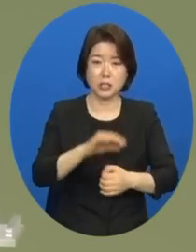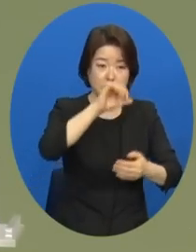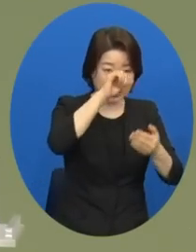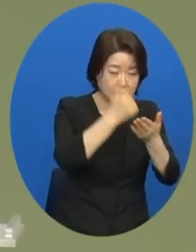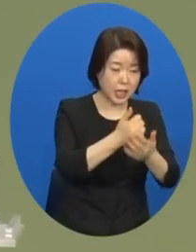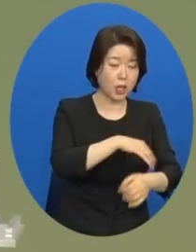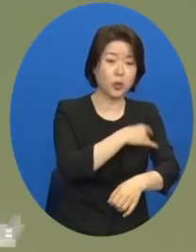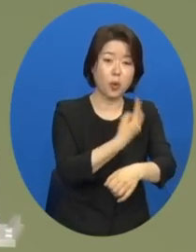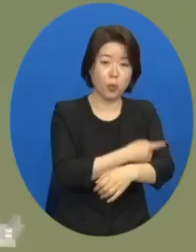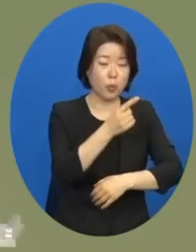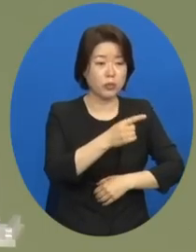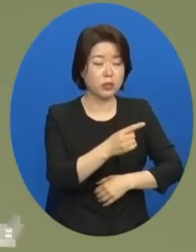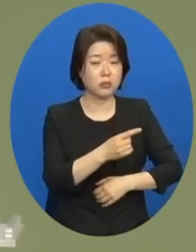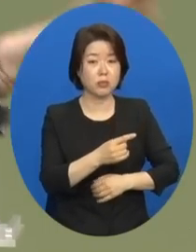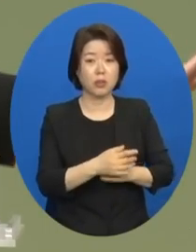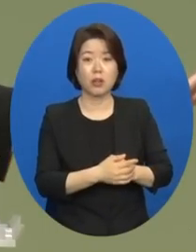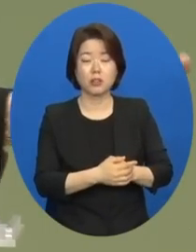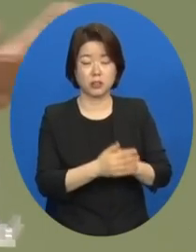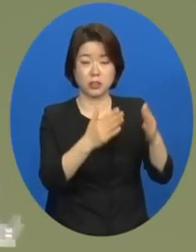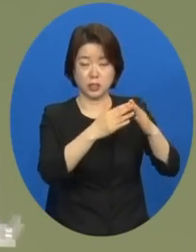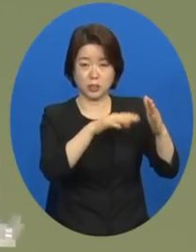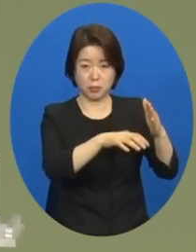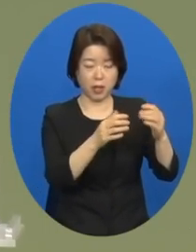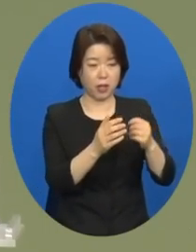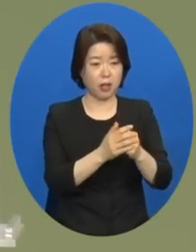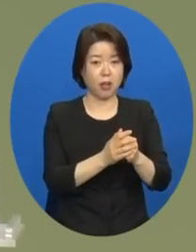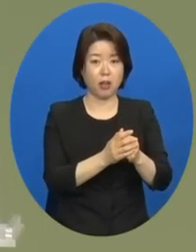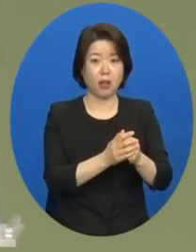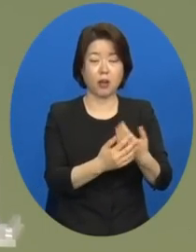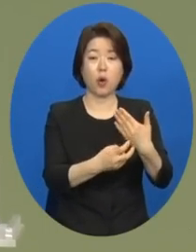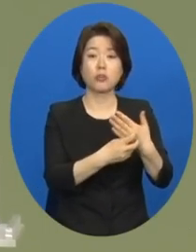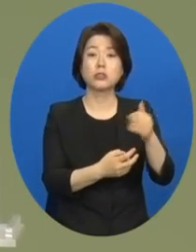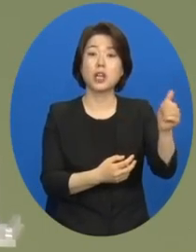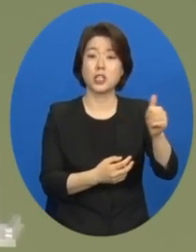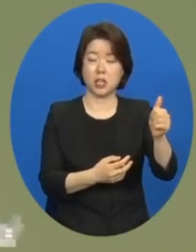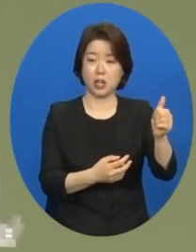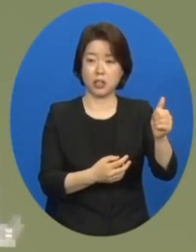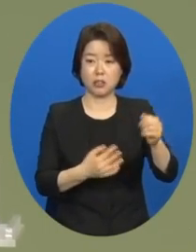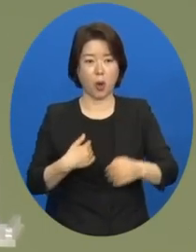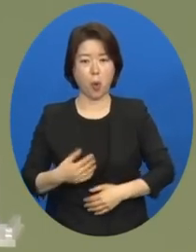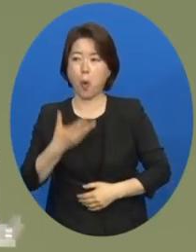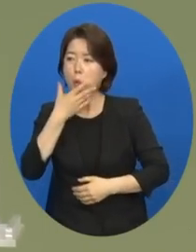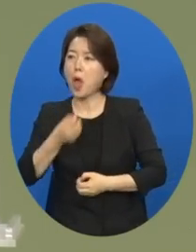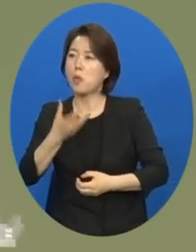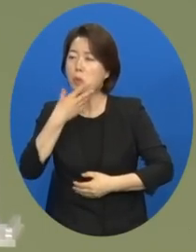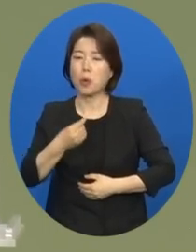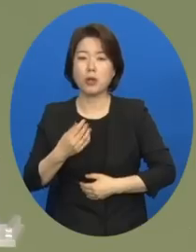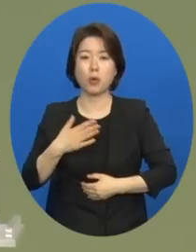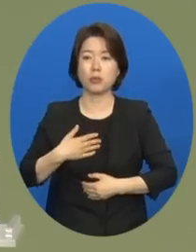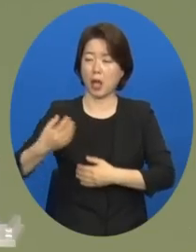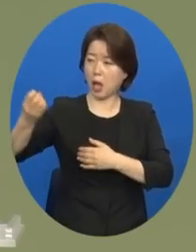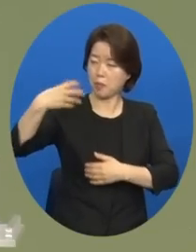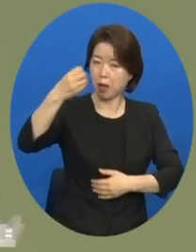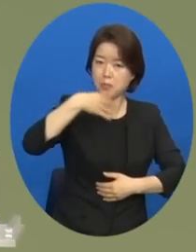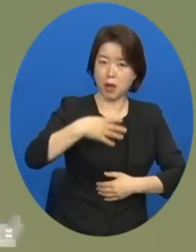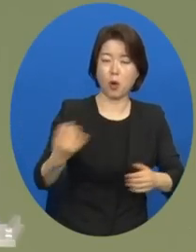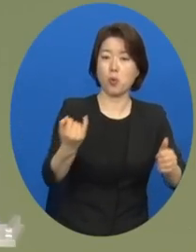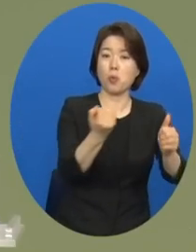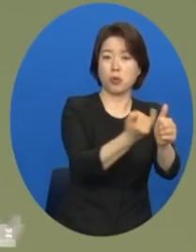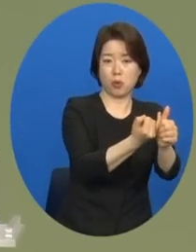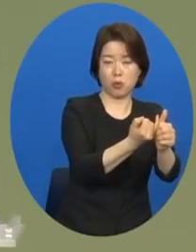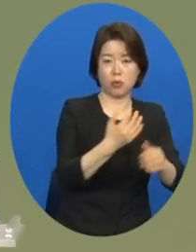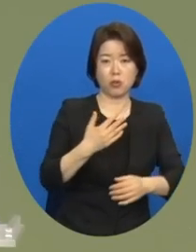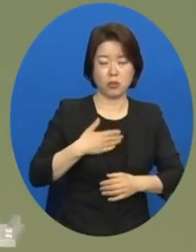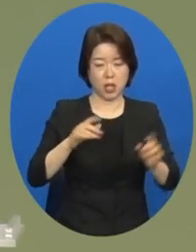집에 의사 신랑이니까 이게 축복받고 간다고 그렇게 같지 않아요 내 삶의 결론이라고 이제 생각하니까